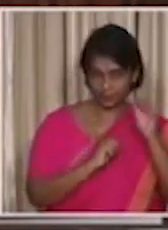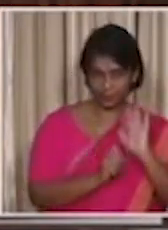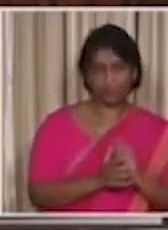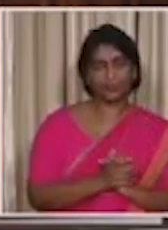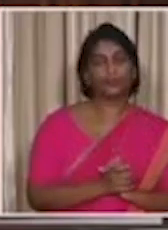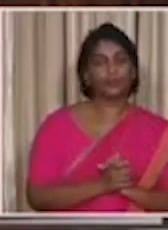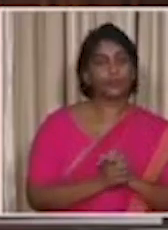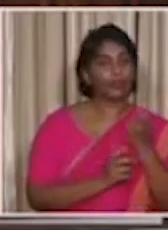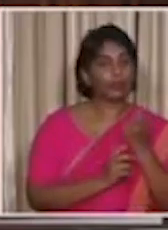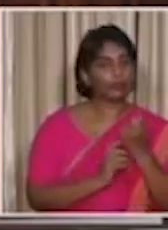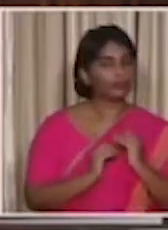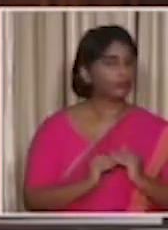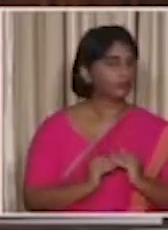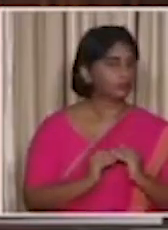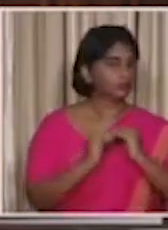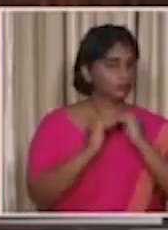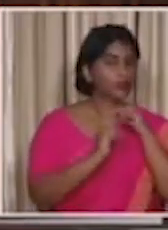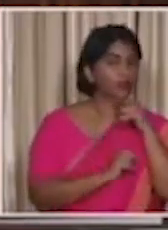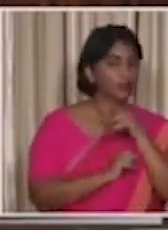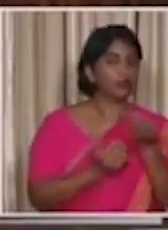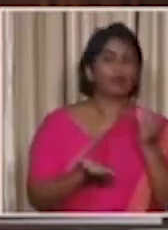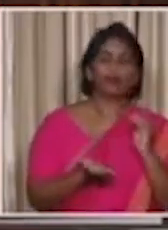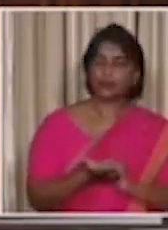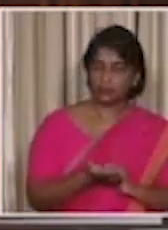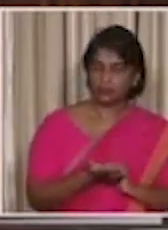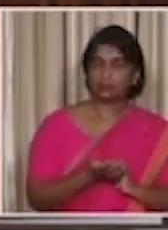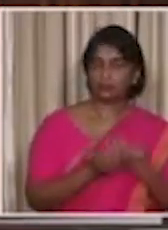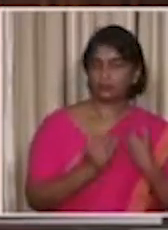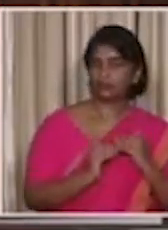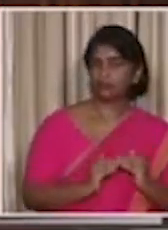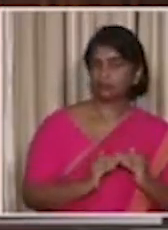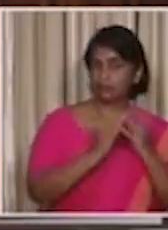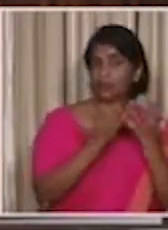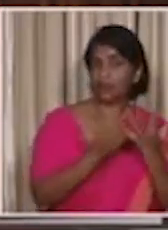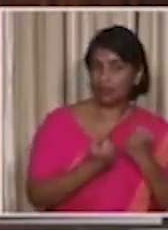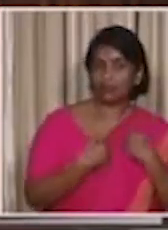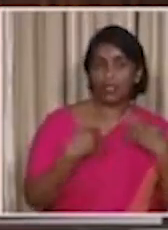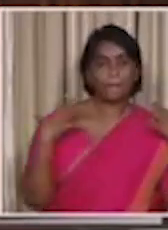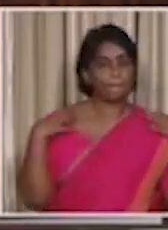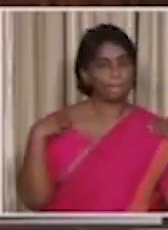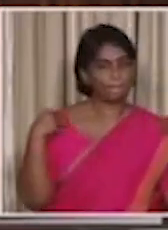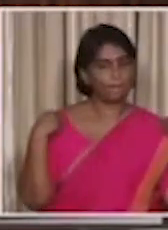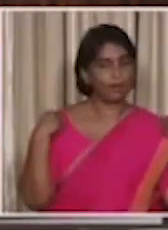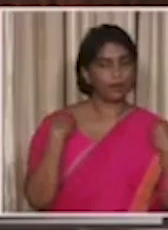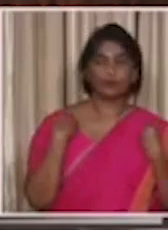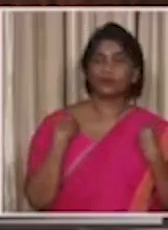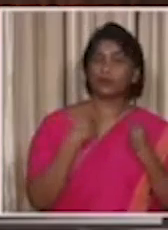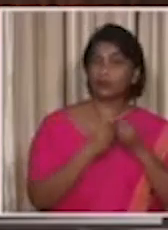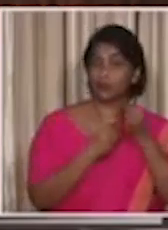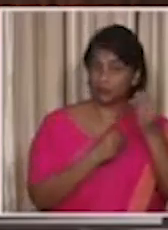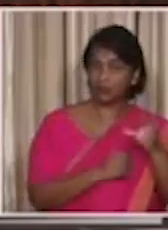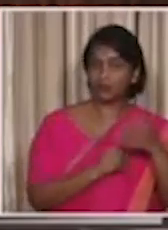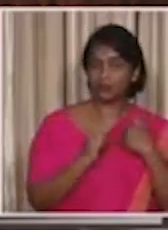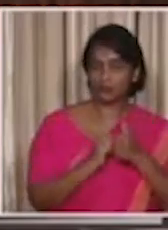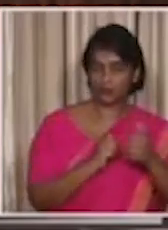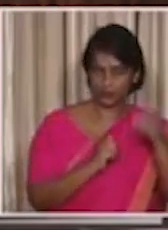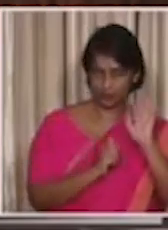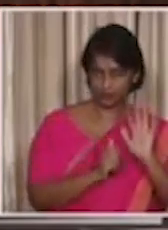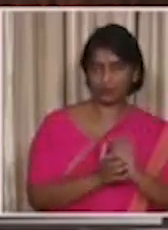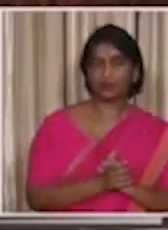ආර්ථික වර්ධනය සමග ඔවුන්ට යළි නැගී සිටීමට අවශ්‍ය පහසුකම් ලබා දෙන්නට අප පියවර